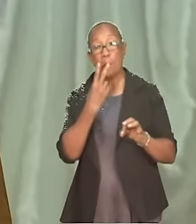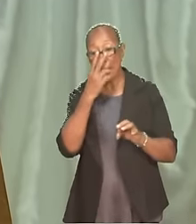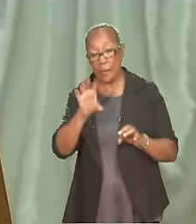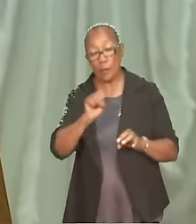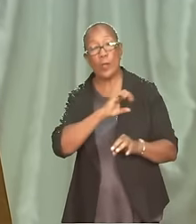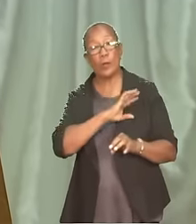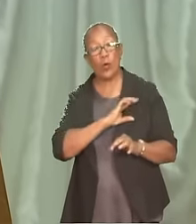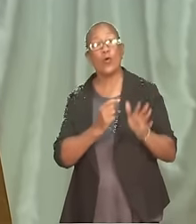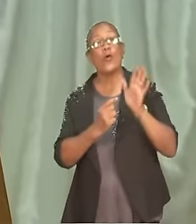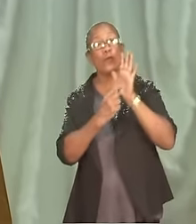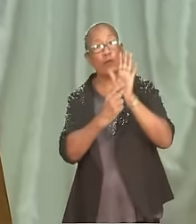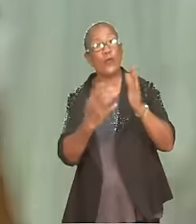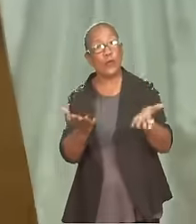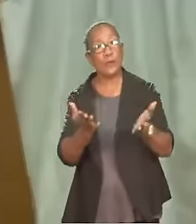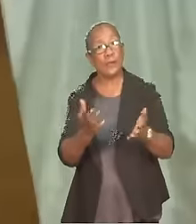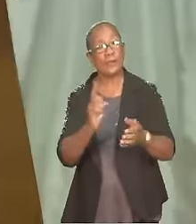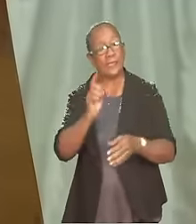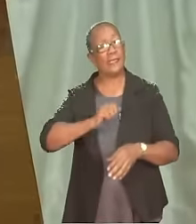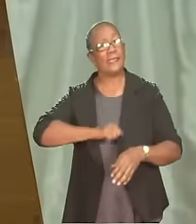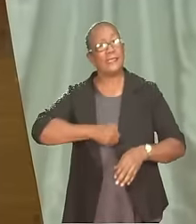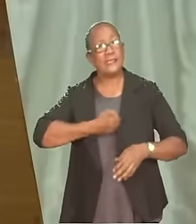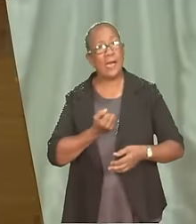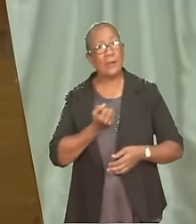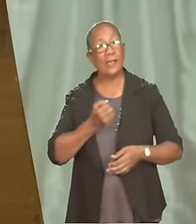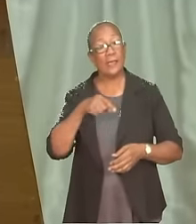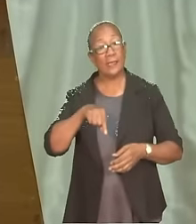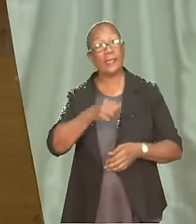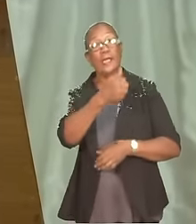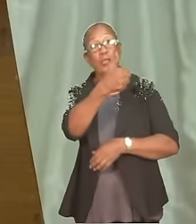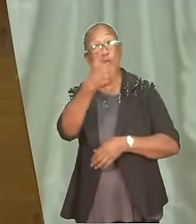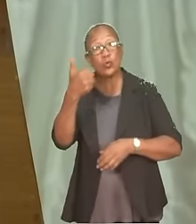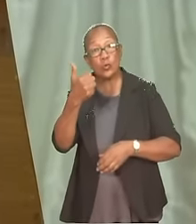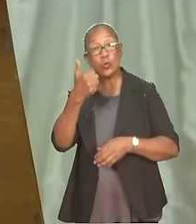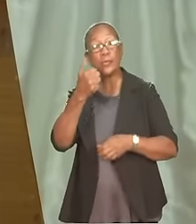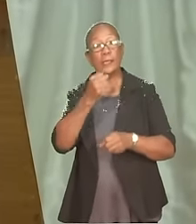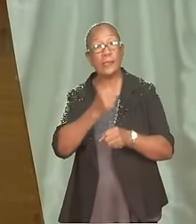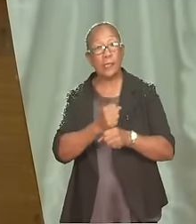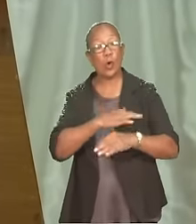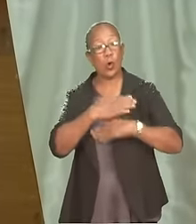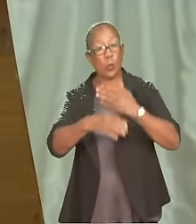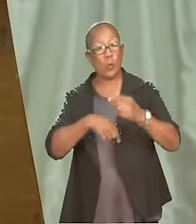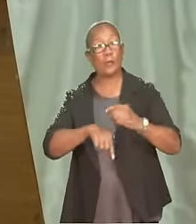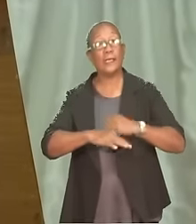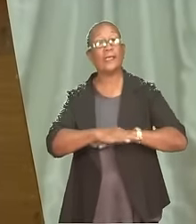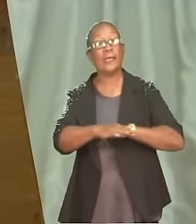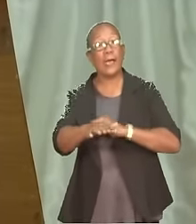een voorbeeld geven. En dat is jammer dat er zulke goede dingen in het land gebeuren.